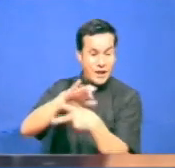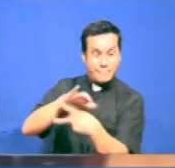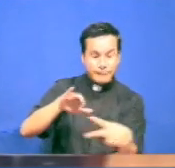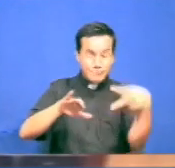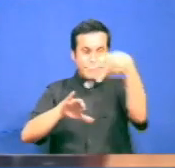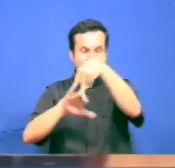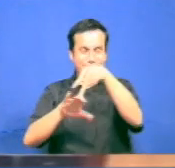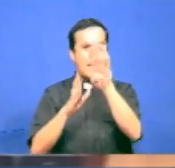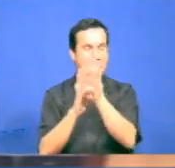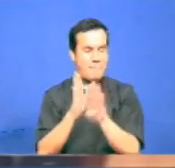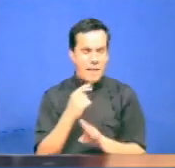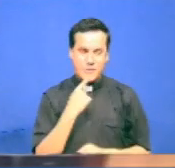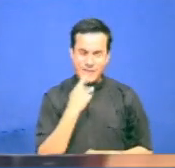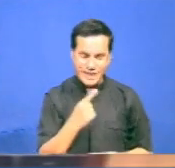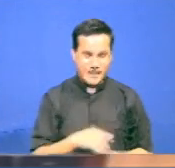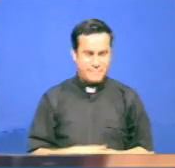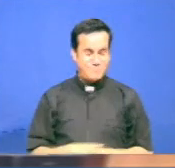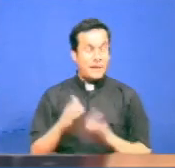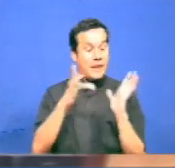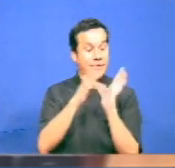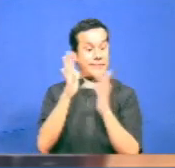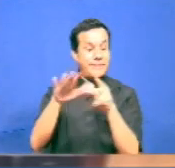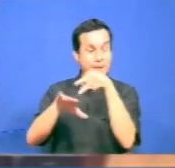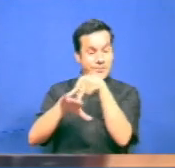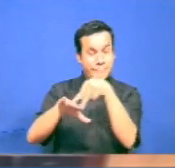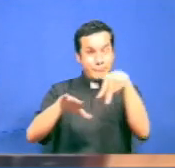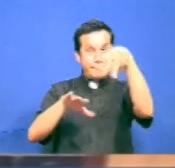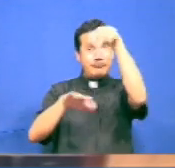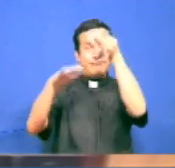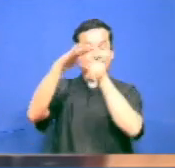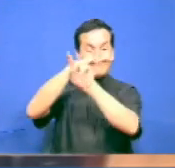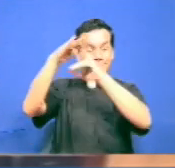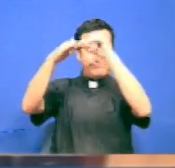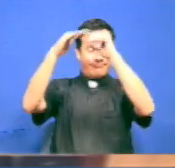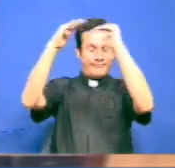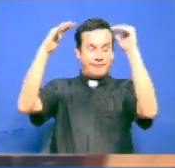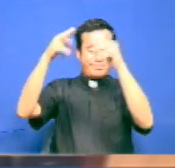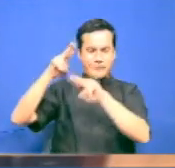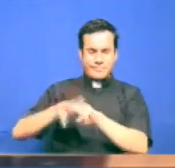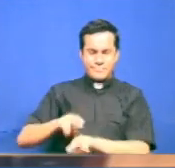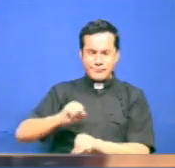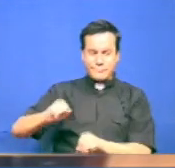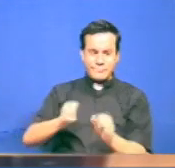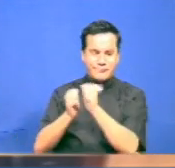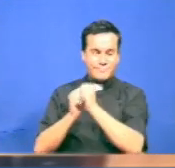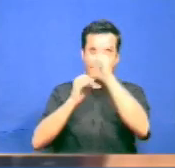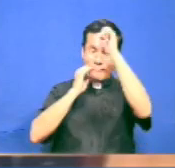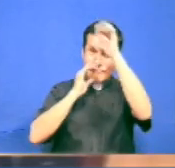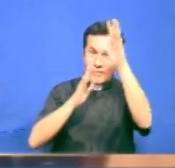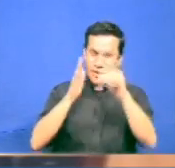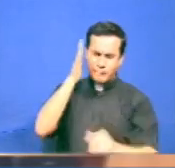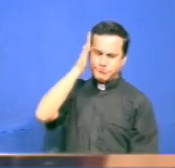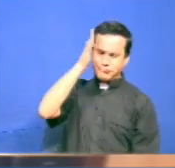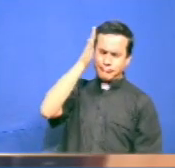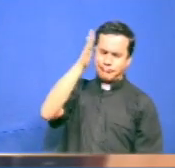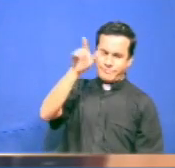akafa, akazikwa, akashukia kuzimu. Akafufuka siku ya tatu ilivyoandikwa, akapaa